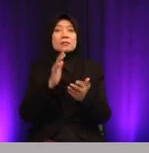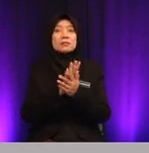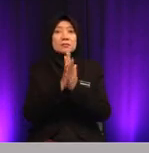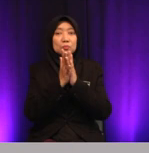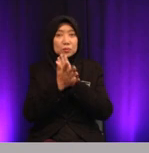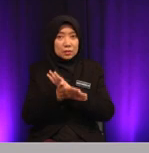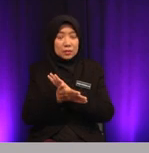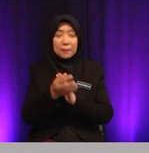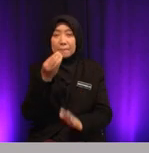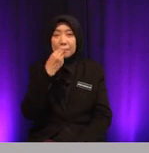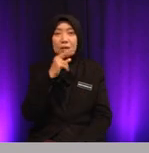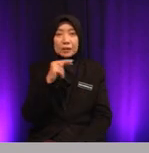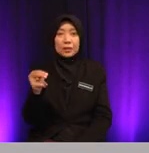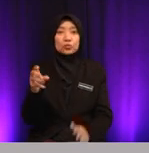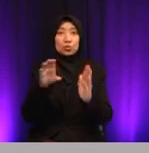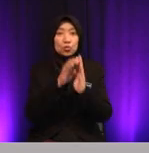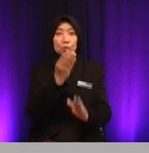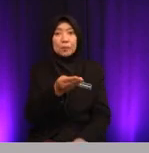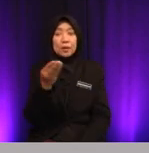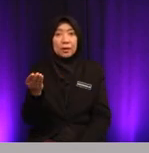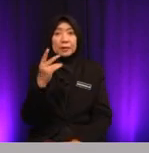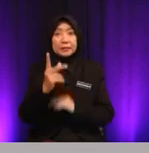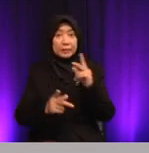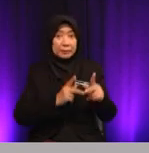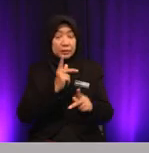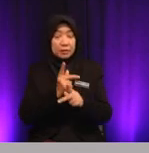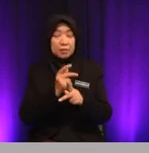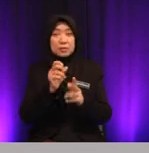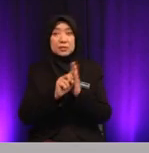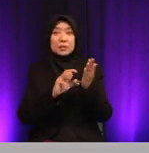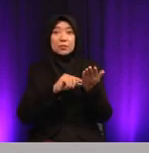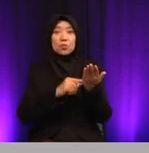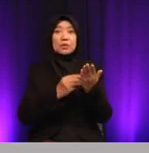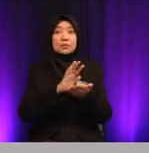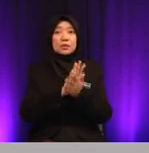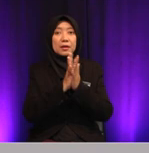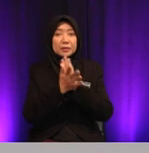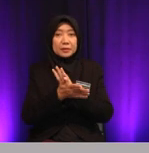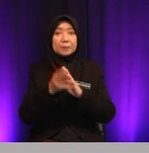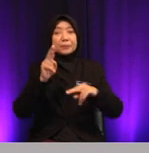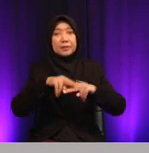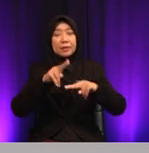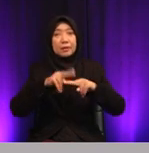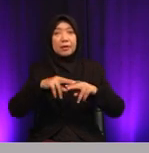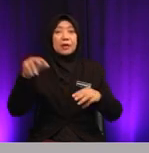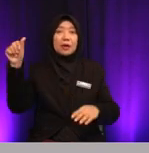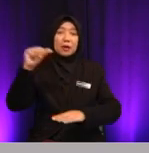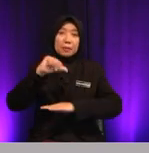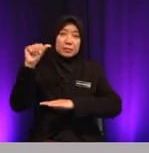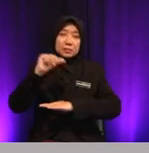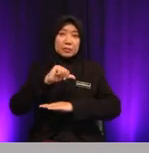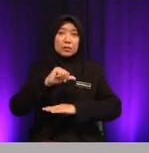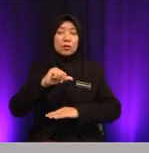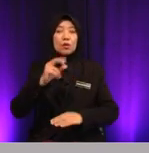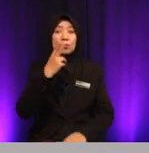kemudian contoh bahan kimia semula jadi yaitu gula garam suka daun pandan vanila semua